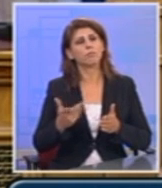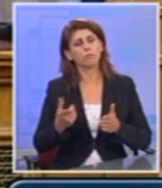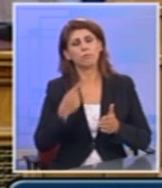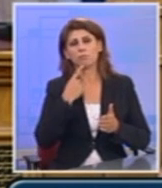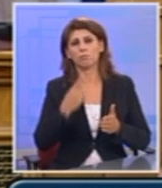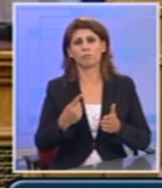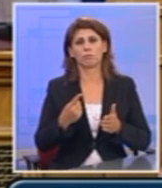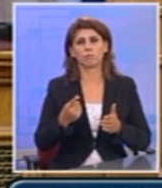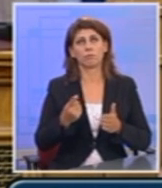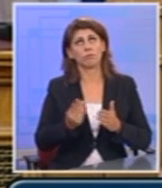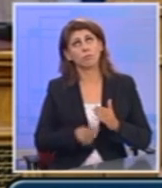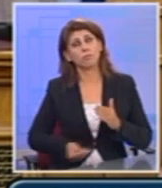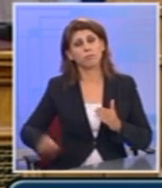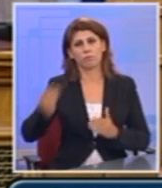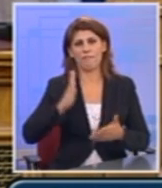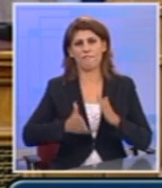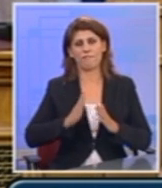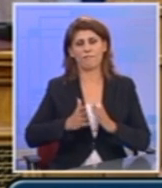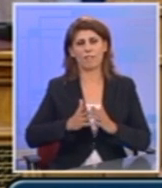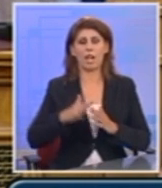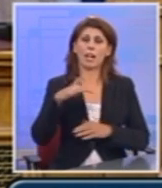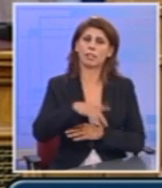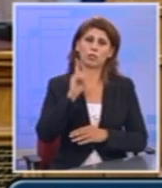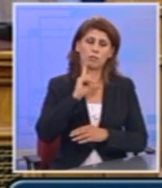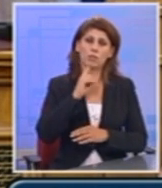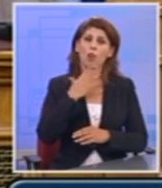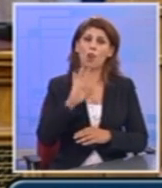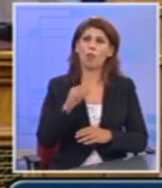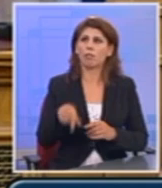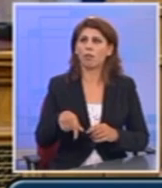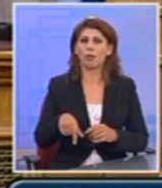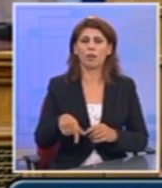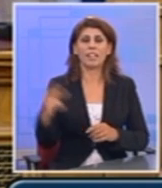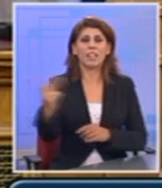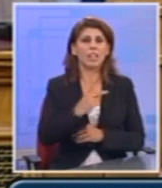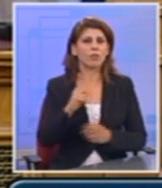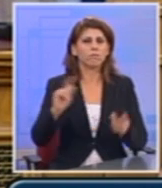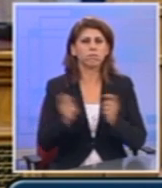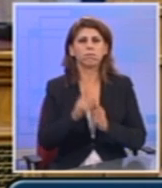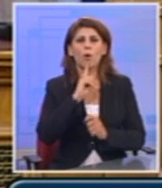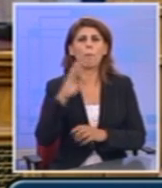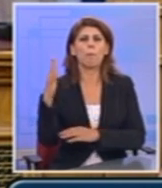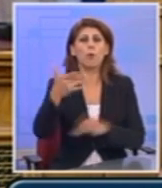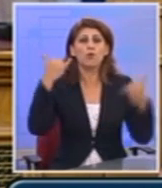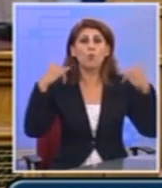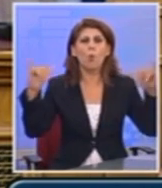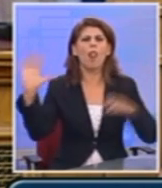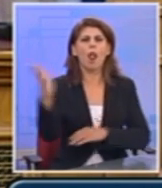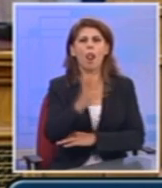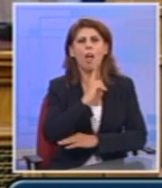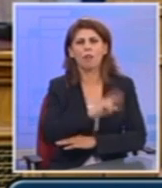έχει εκτιναχθεί στα ύψη εξαιτίας της ζούγκλας που έχει φτιάξει η μνημονιακή